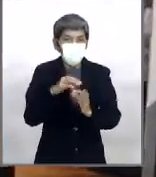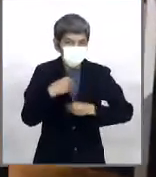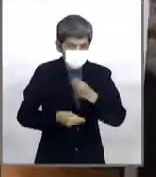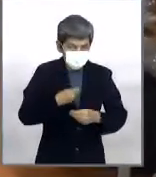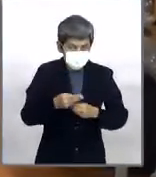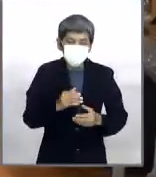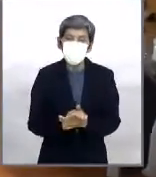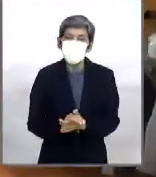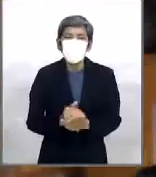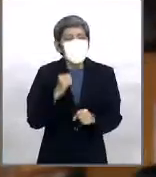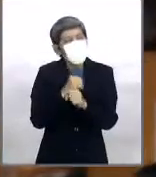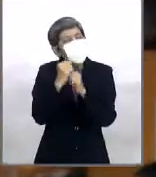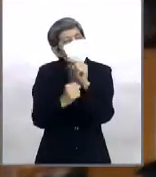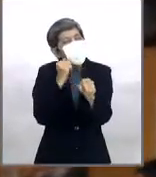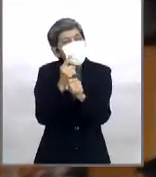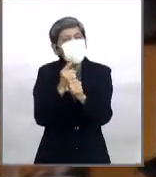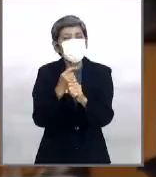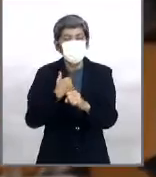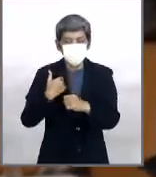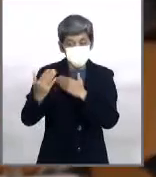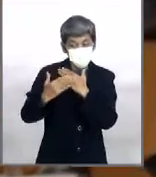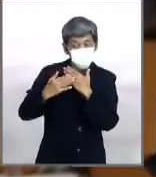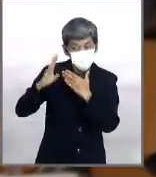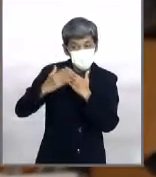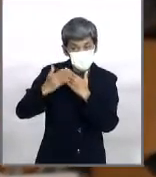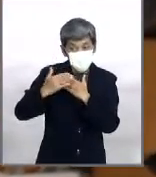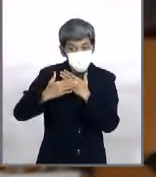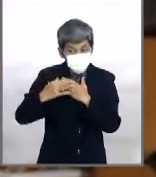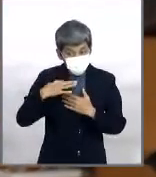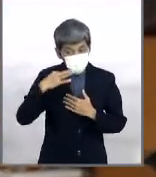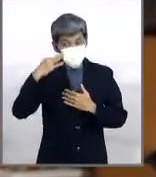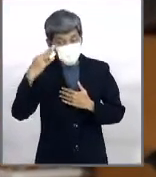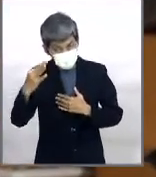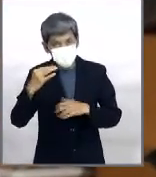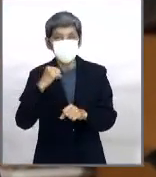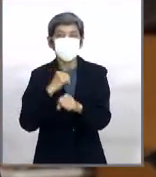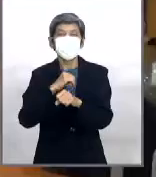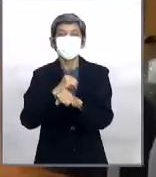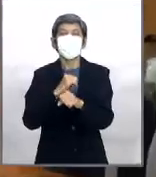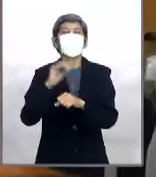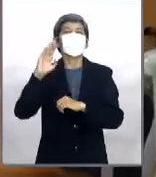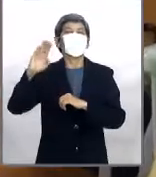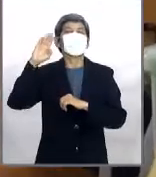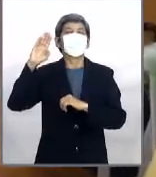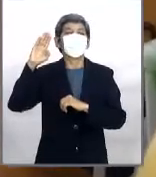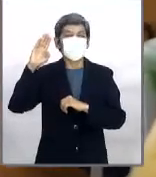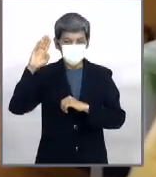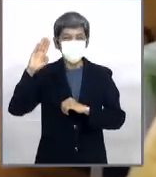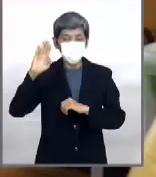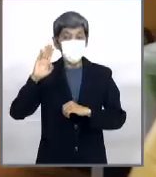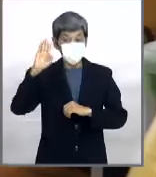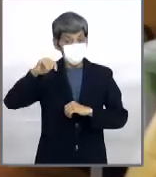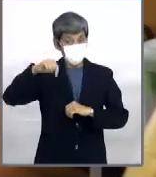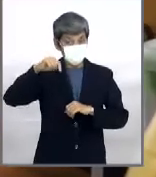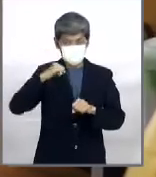นะครับผมเนาะแล้วก็ทำได้สักประมาณปีนึงโดนทาบทามจากบริษัทการเงินบริษัทหนึ่งนะครับผมให้มาทำงานที่บริษัทนะครับผม